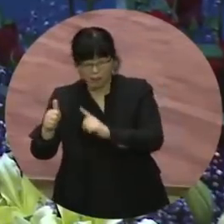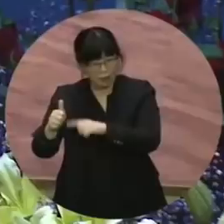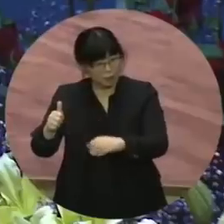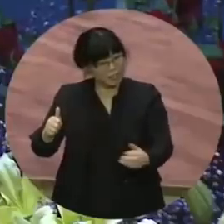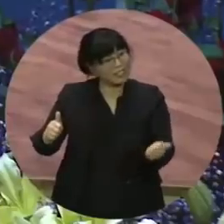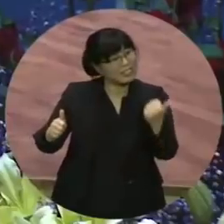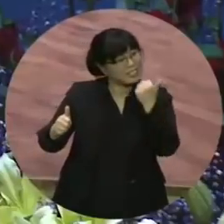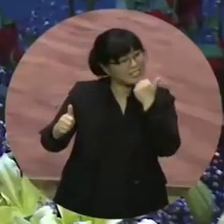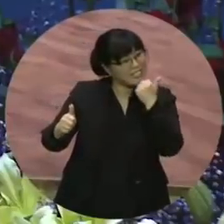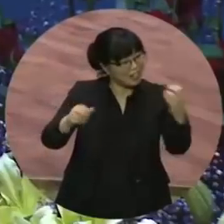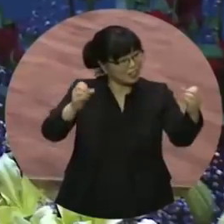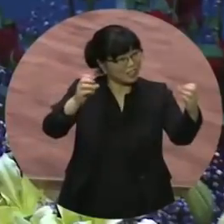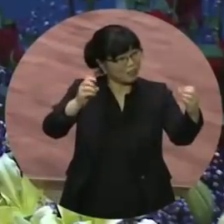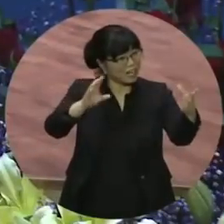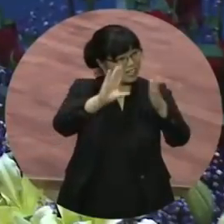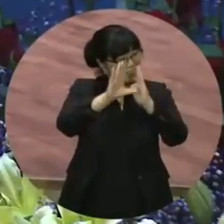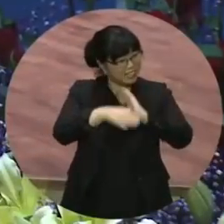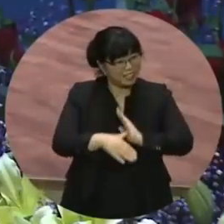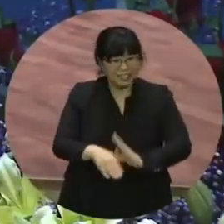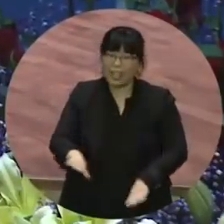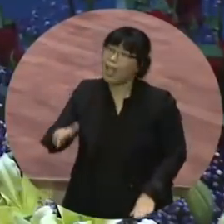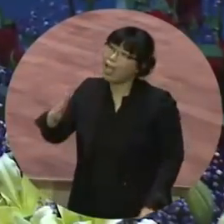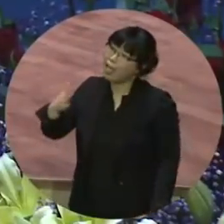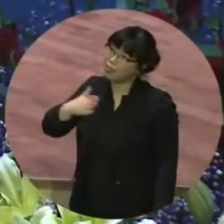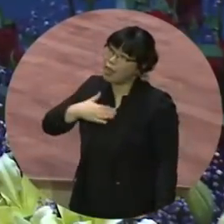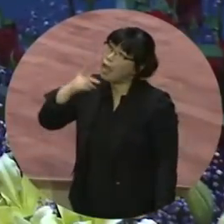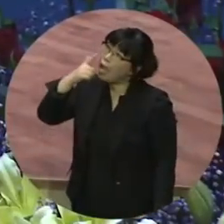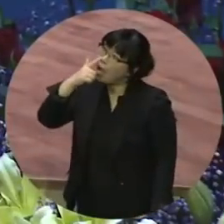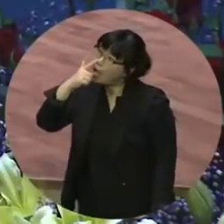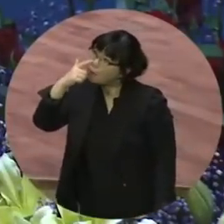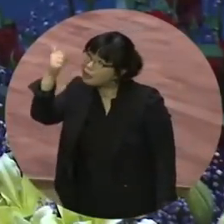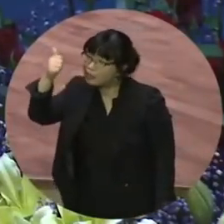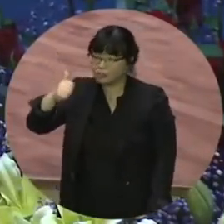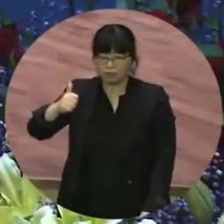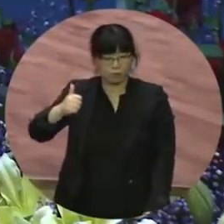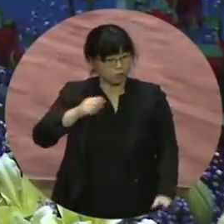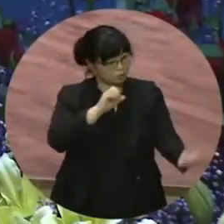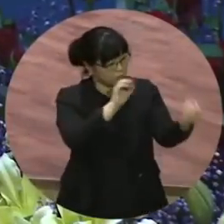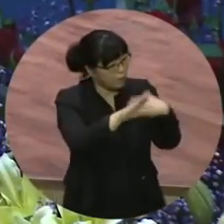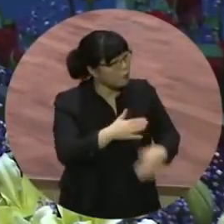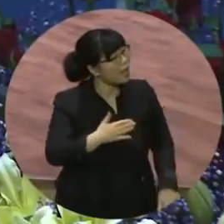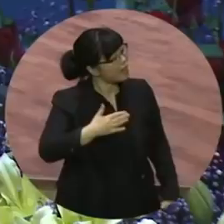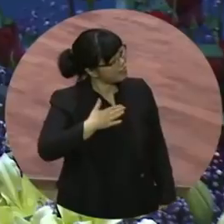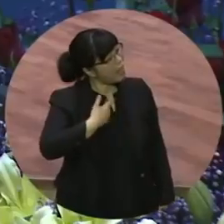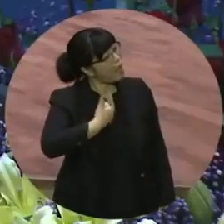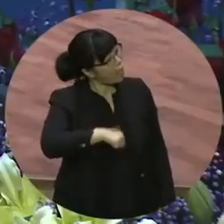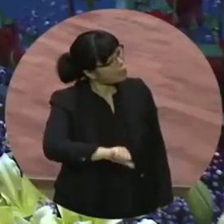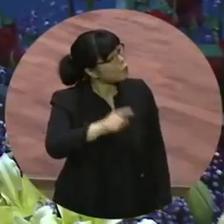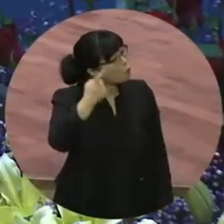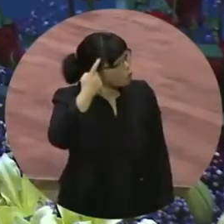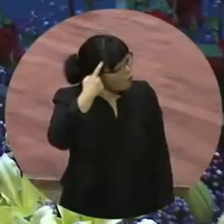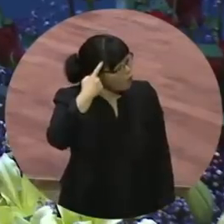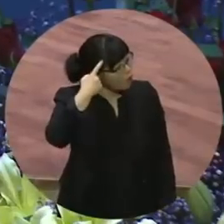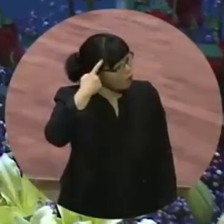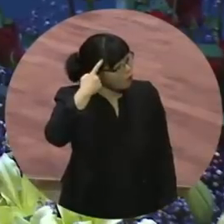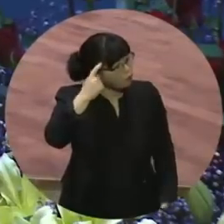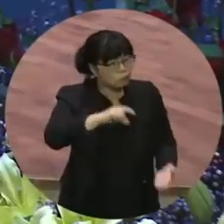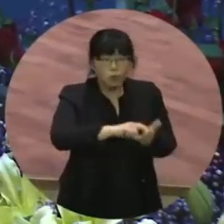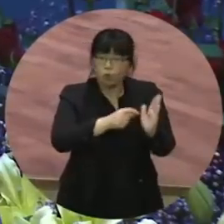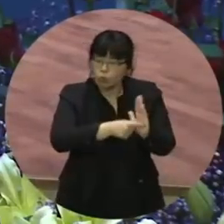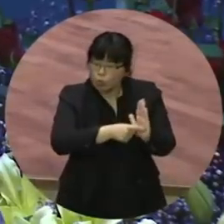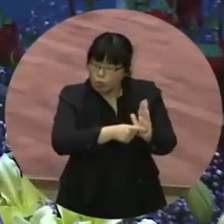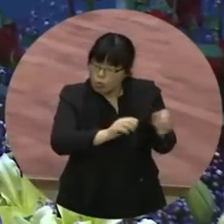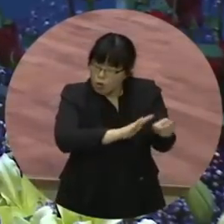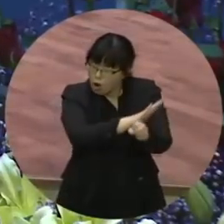이 사랑과 정감이 넘치는 관계가 있습니다. 내 아들아, 내 아버지요. 자, 그런데